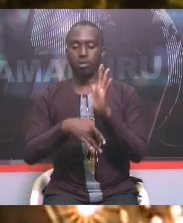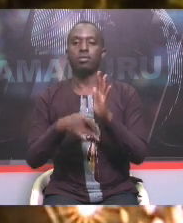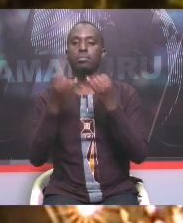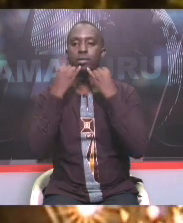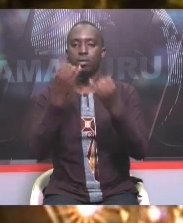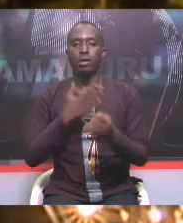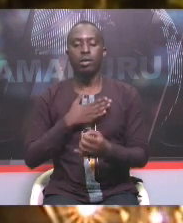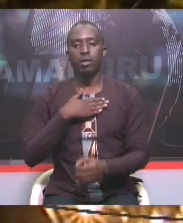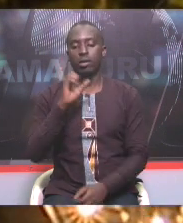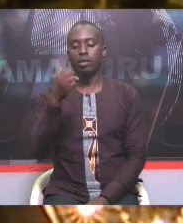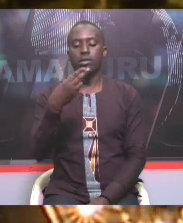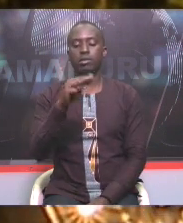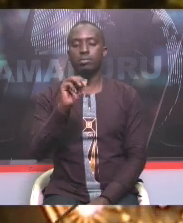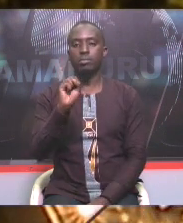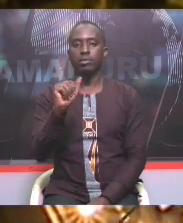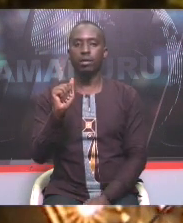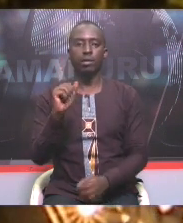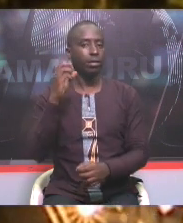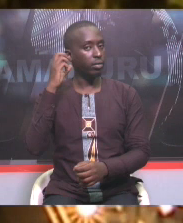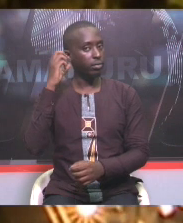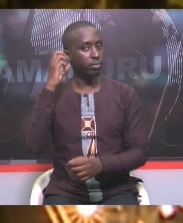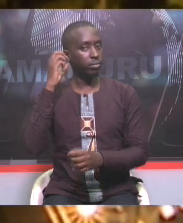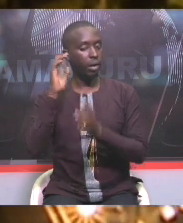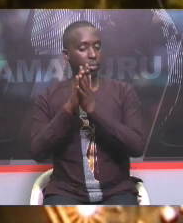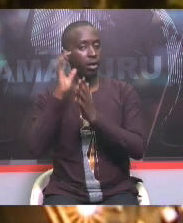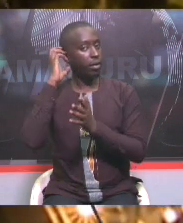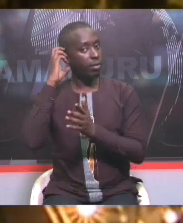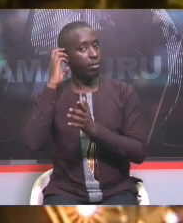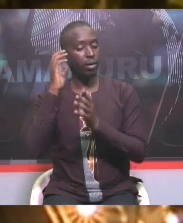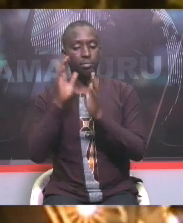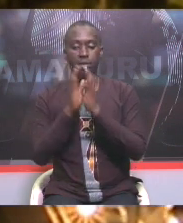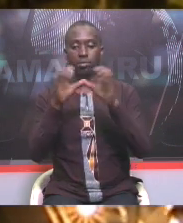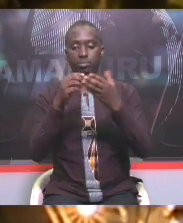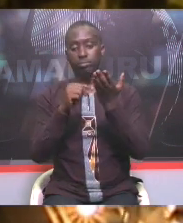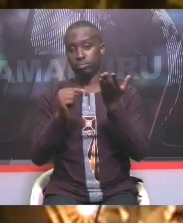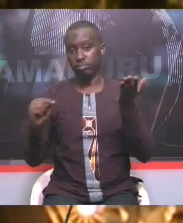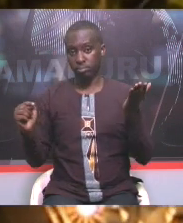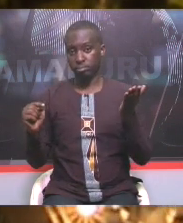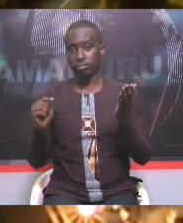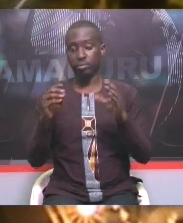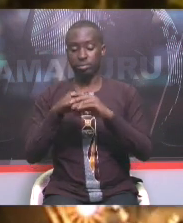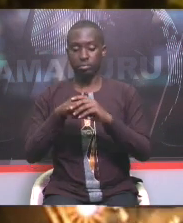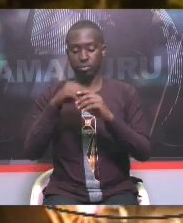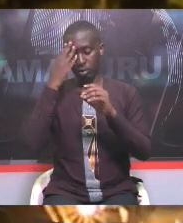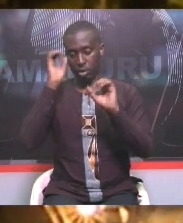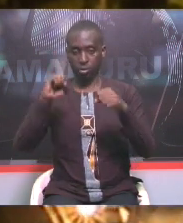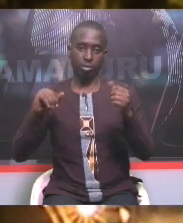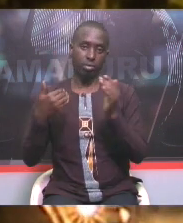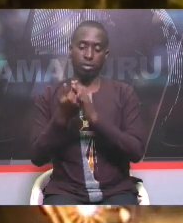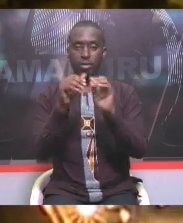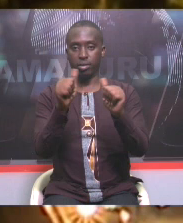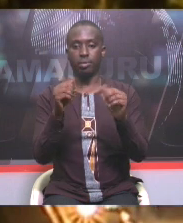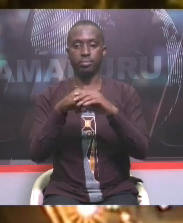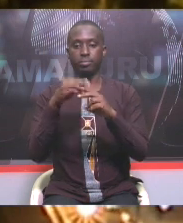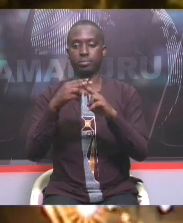nanjye Shemsa Uwimana, mfatanyije na Iva Emil ndetse n'itsinda rigari riri inyuma y'ayo makuru kugira ngo abagereho anoze. Mu izina ryabo